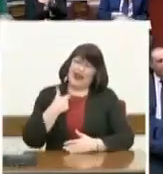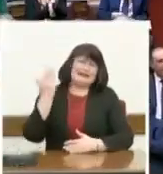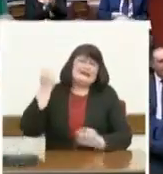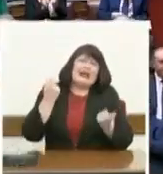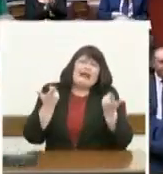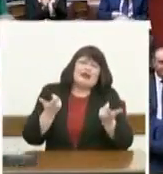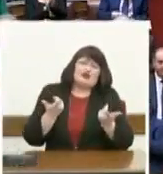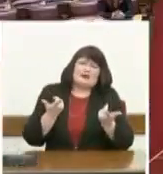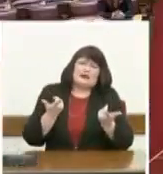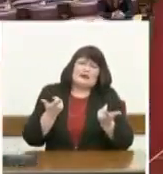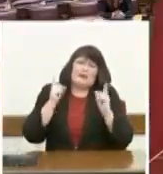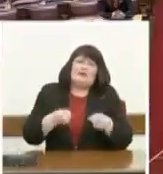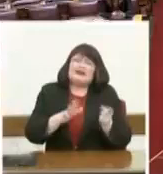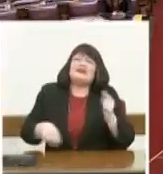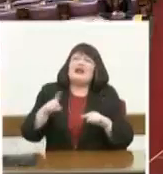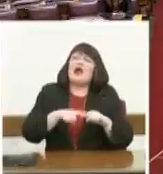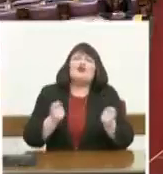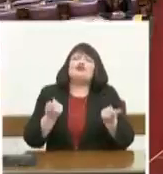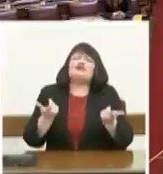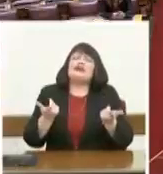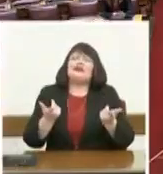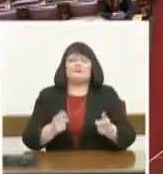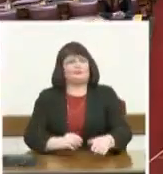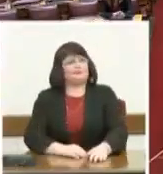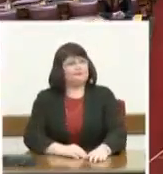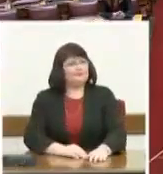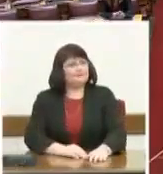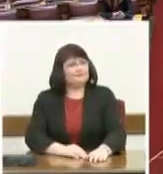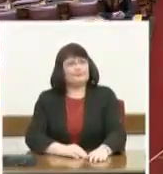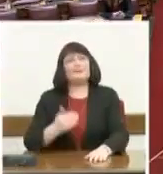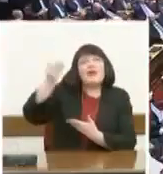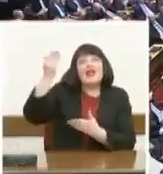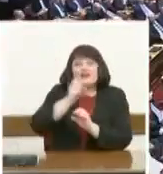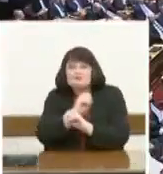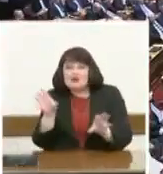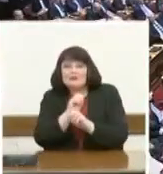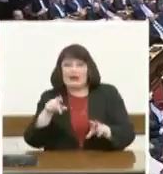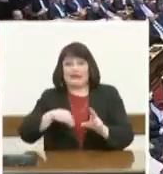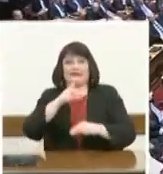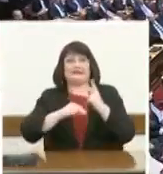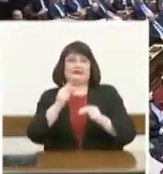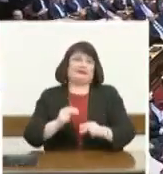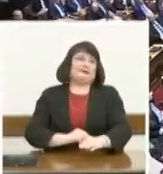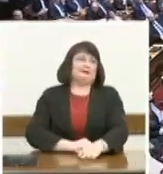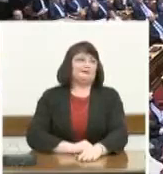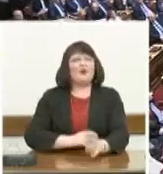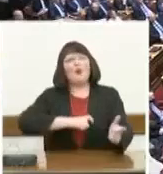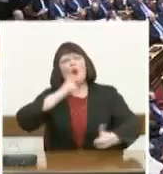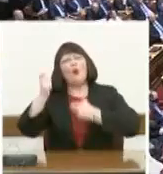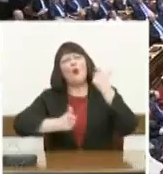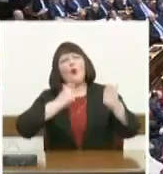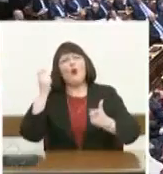περίοδο. Κοιτάξτε να δείτε. Έχει πολύ ενδιαφέρον. Ο Μητσοτάκης είπε δεν ήξερα. Αλλά παρετεί το διευθυντή του πολιτικού του γραφείου.